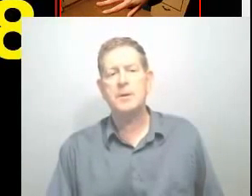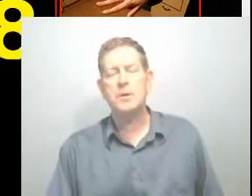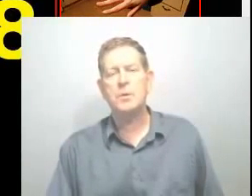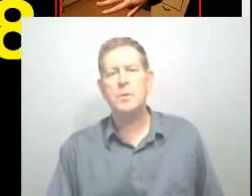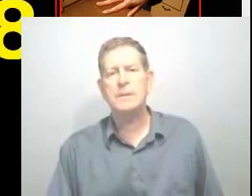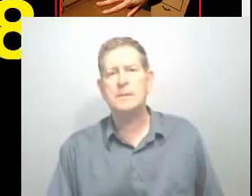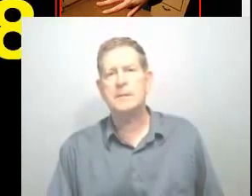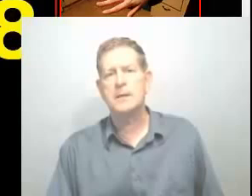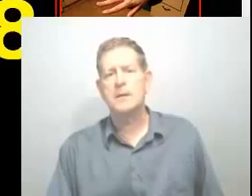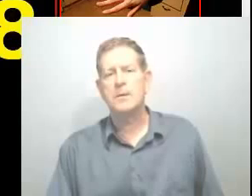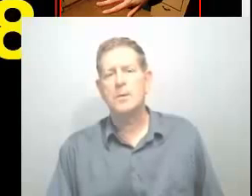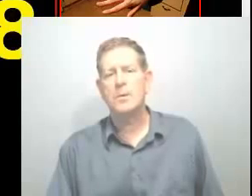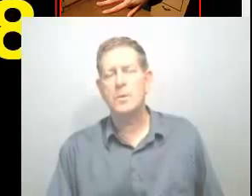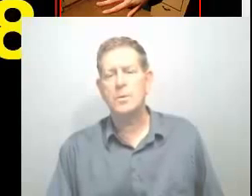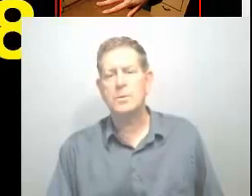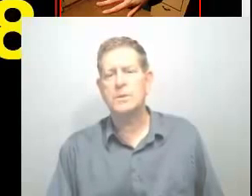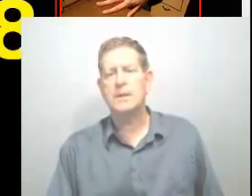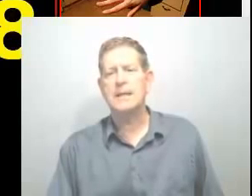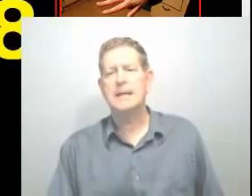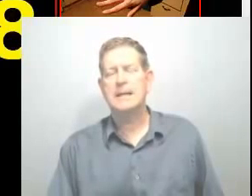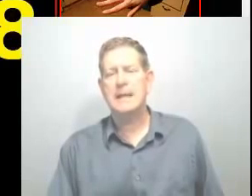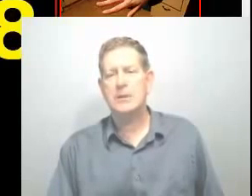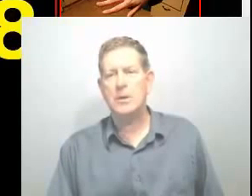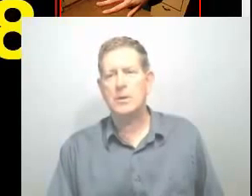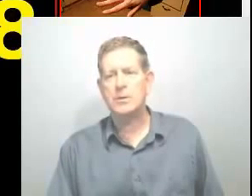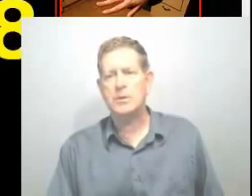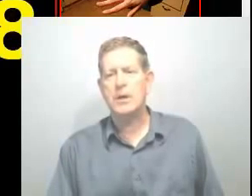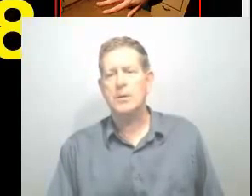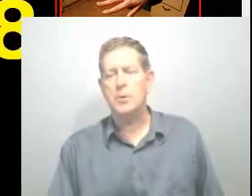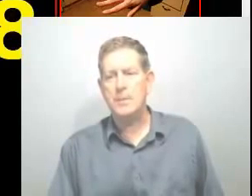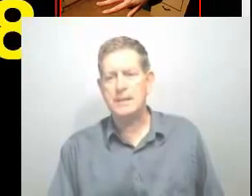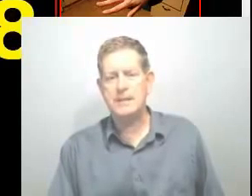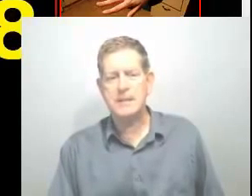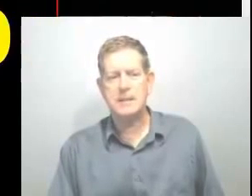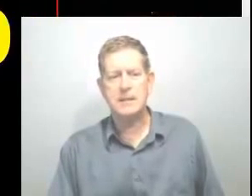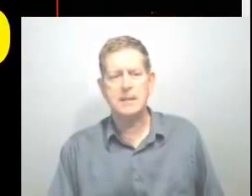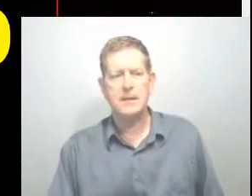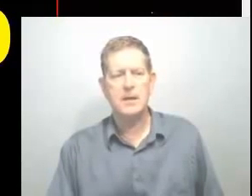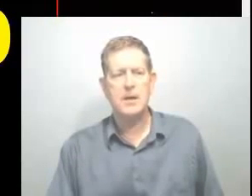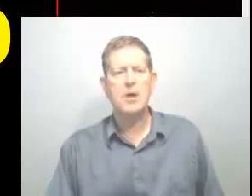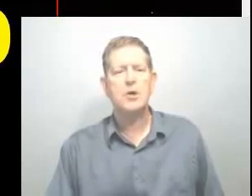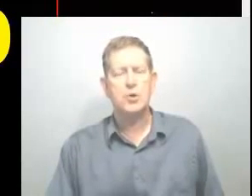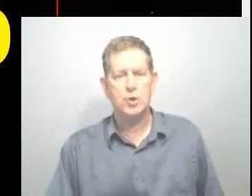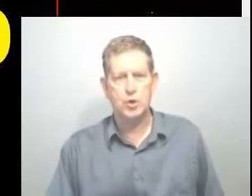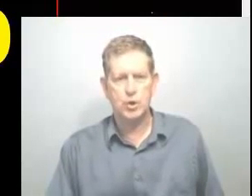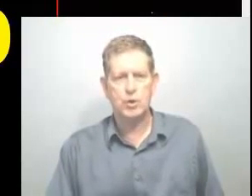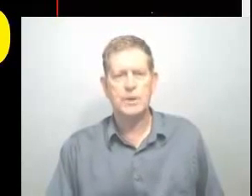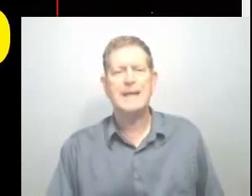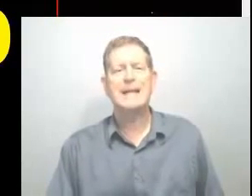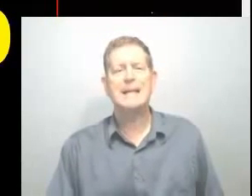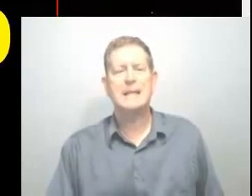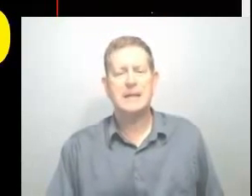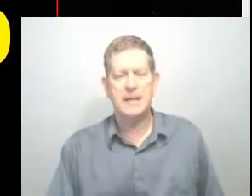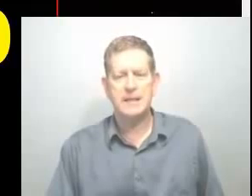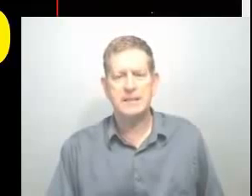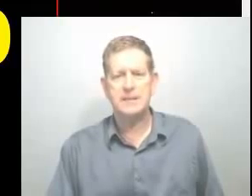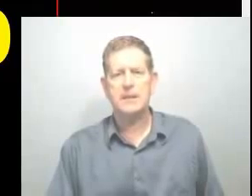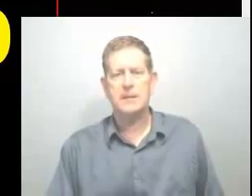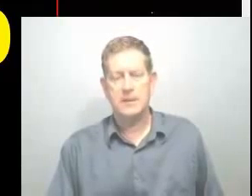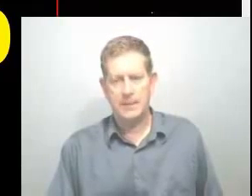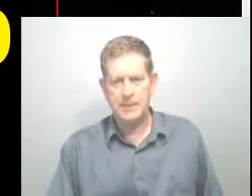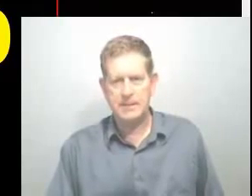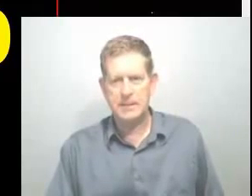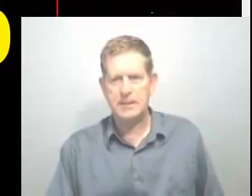L'appartement. 8. 11. 14. Le Mexique. Je.